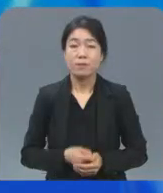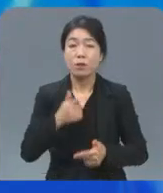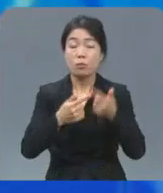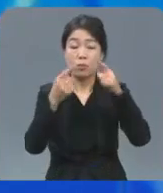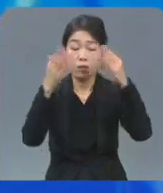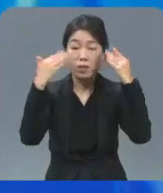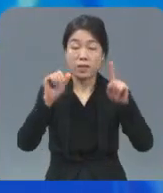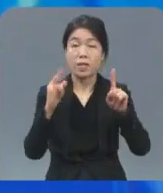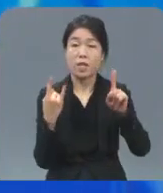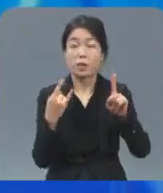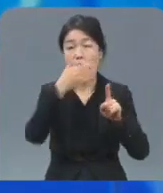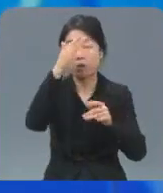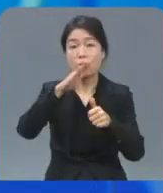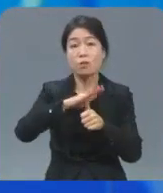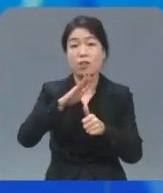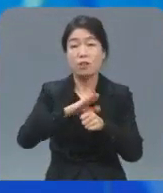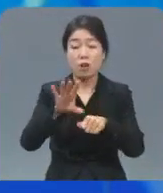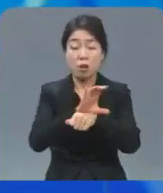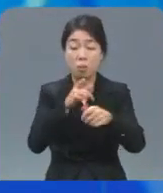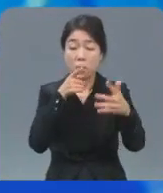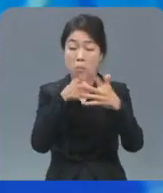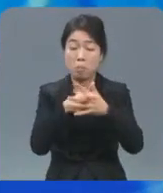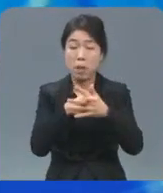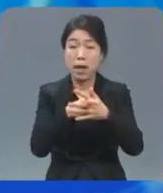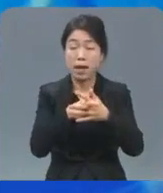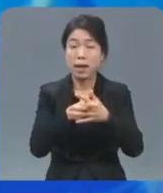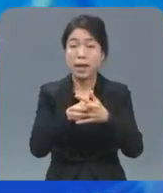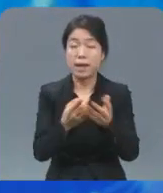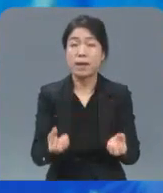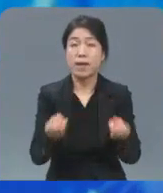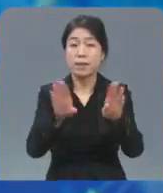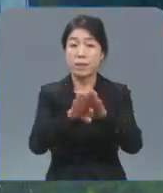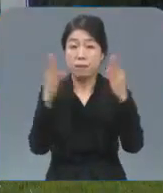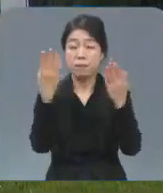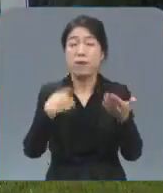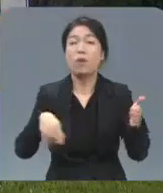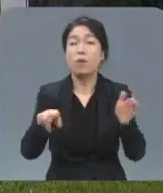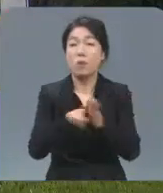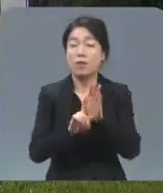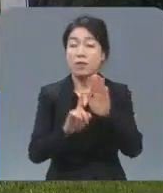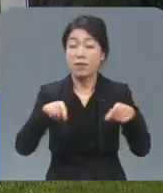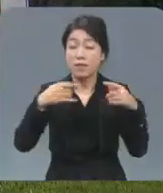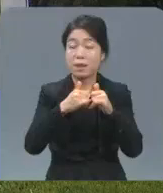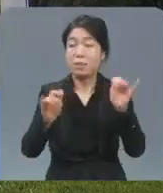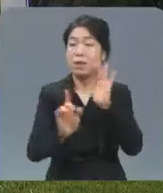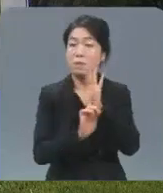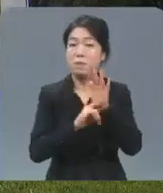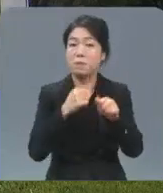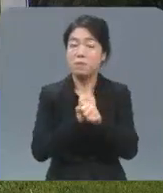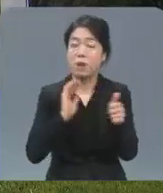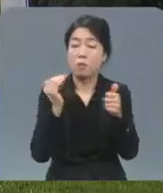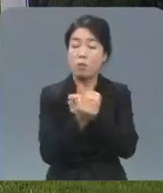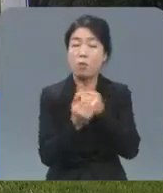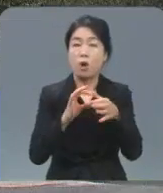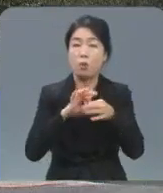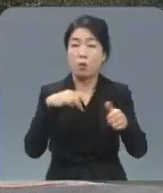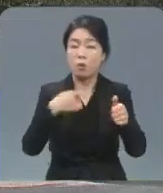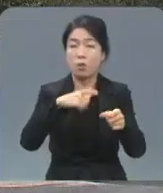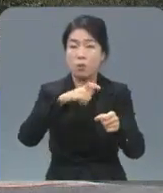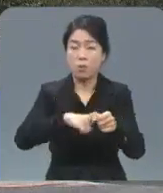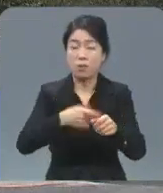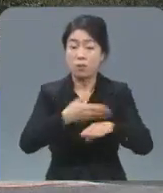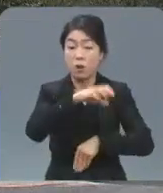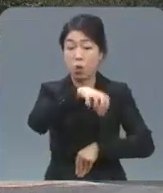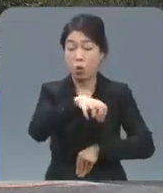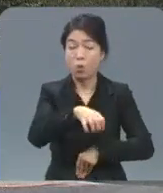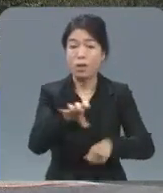목포대가 제1회 청소년 해킹 캠프 개최를 위해 참가자를 모집합니다. 목포대는 보안 관련 교육 등을 위해 타